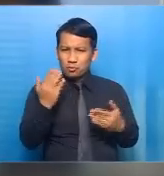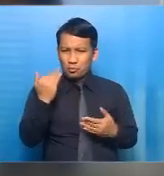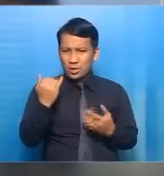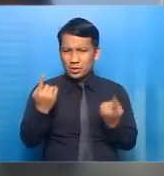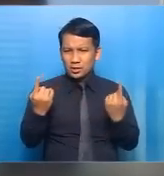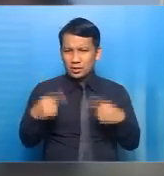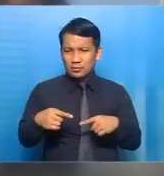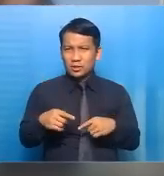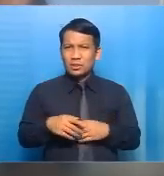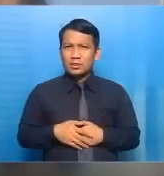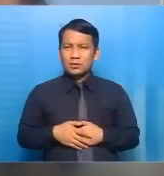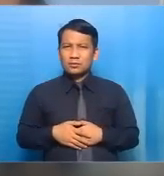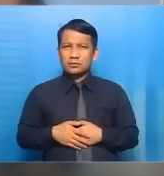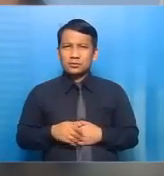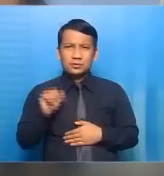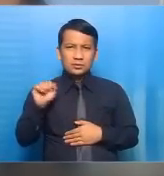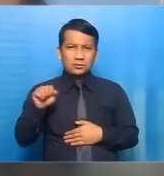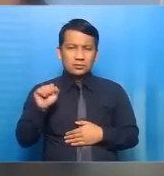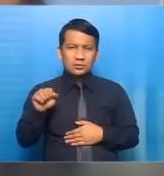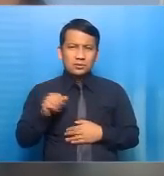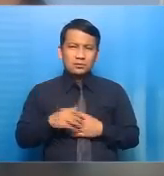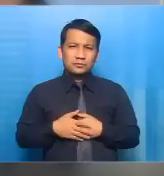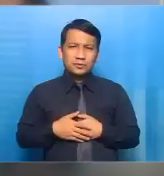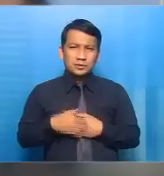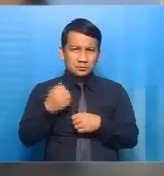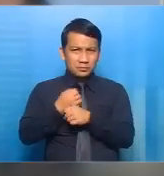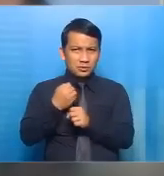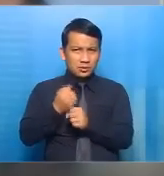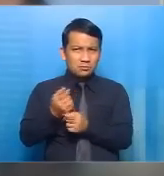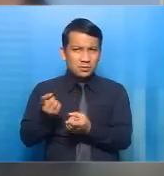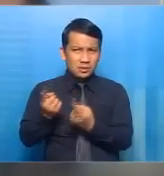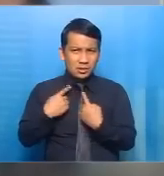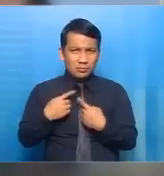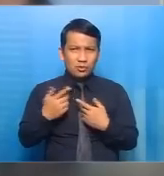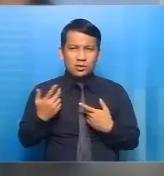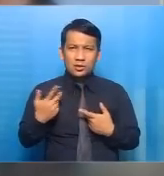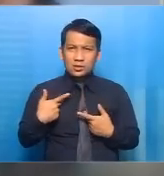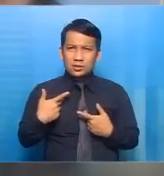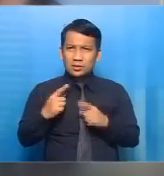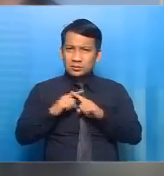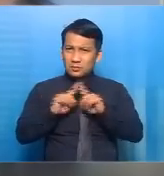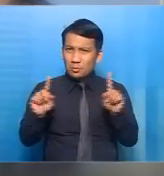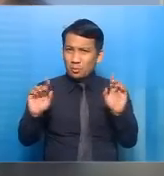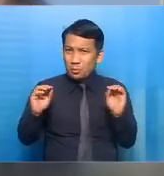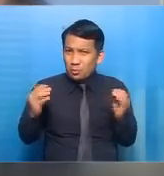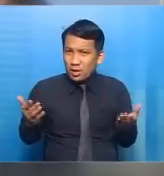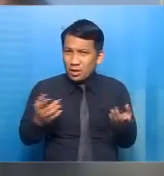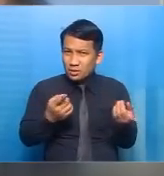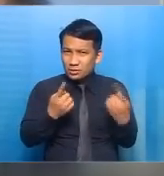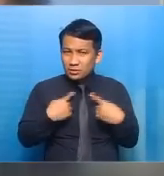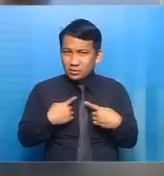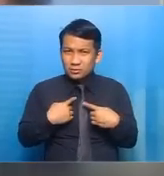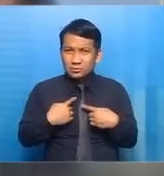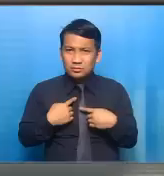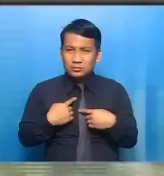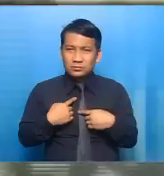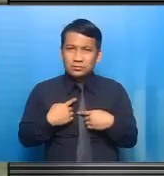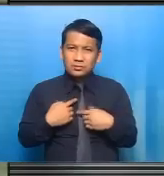nagkaganoon. Opo, opo. Nagagawa naman siya ng spot report. Hanggang ngayon nga sir, di mo masagot-sagot ako eh. Sorry